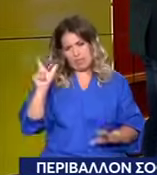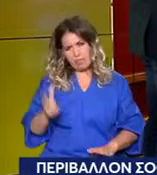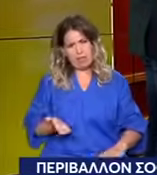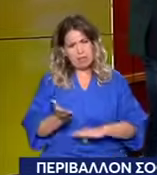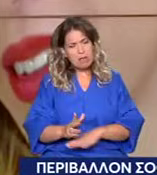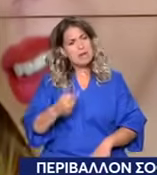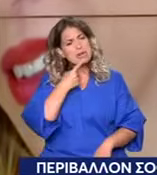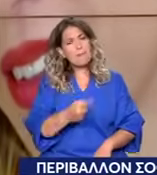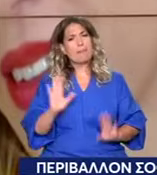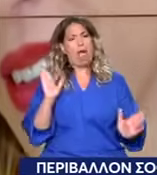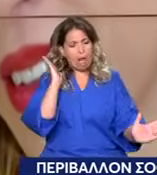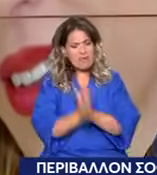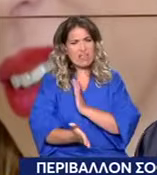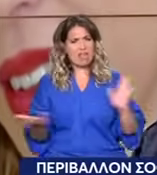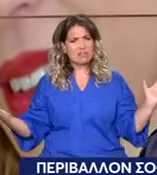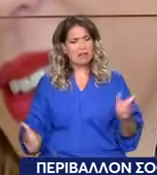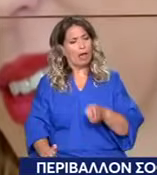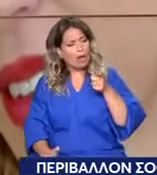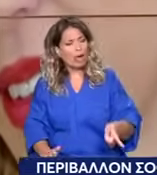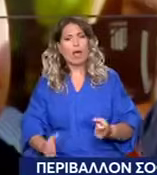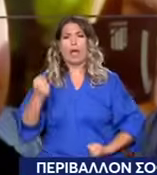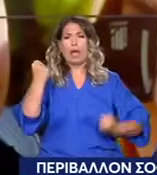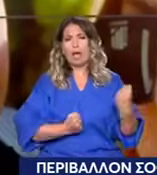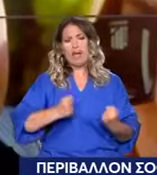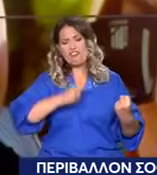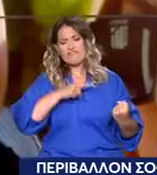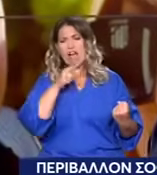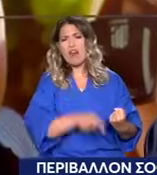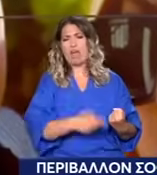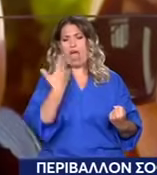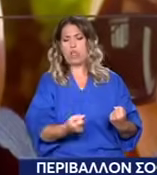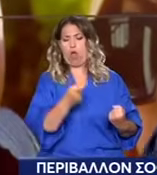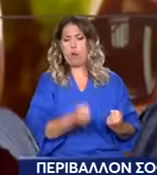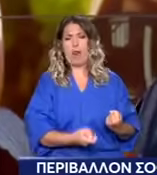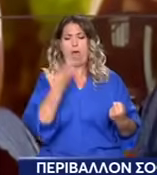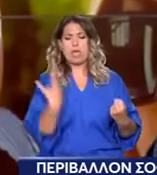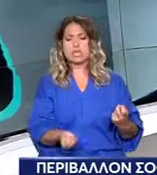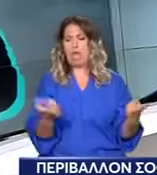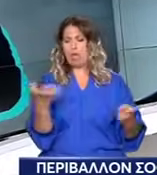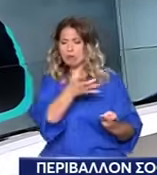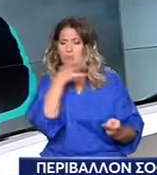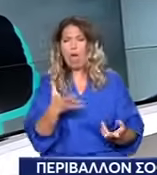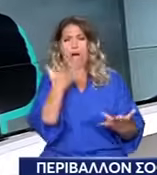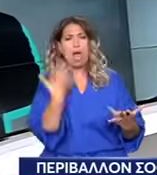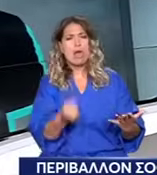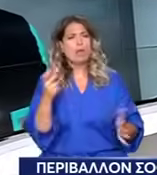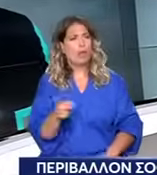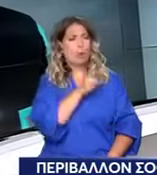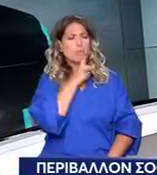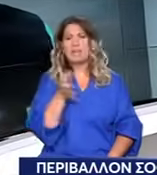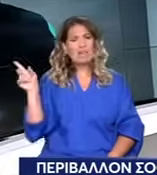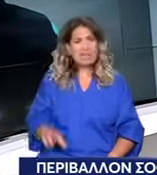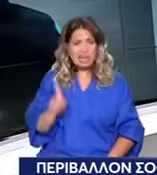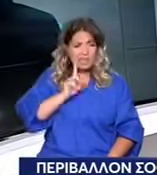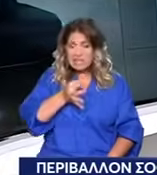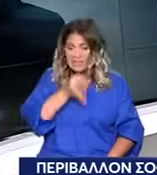να πάρουν τη Φεράρι γιατί μέσα στη Φεράρι υπήρχε μαύρο όπλο, υπήρχε κόκα. Μέσα στη Φεράρι υπήρχαν αυτά τα στοιχεία. Μην λέμε πράγματα τώρα. Εγώ